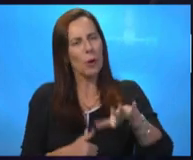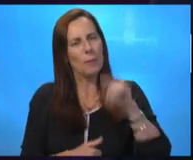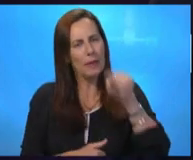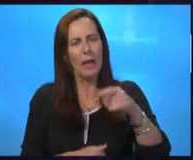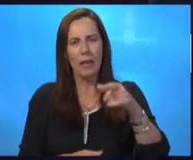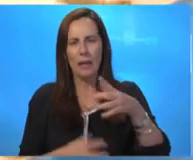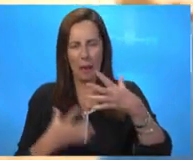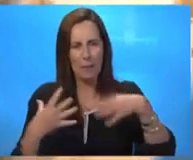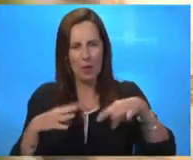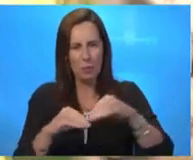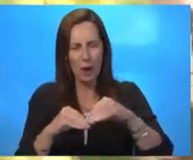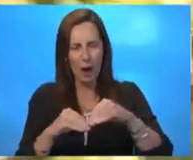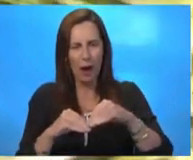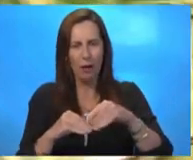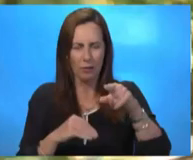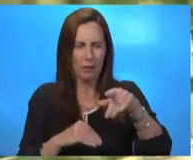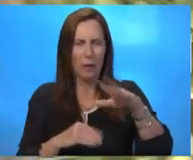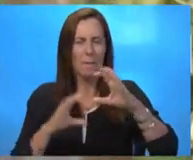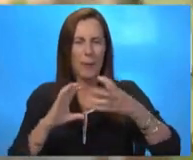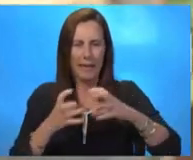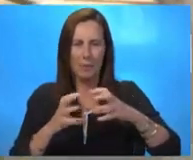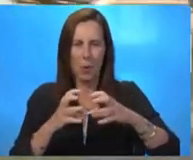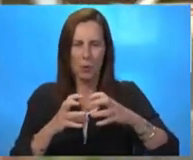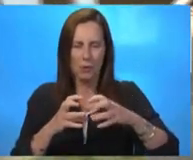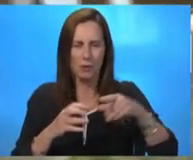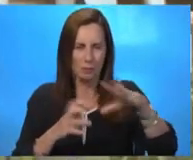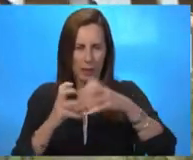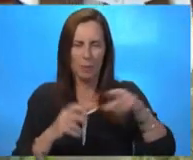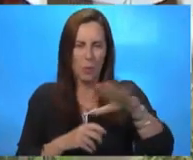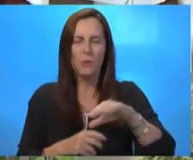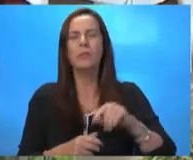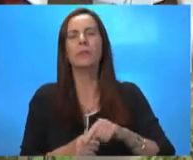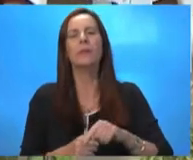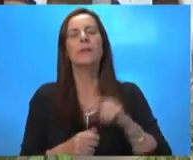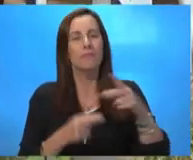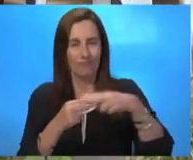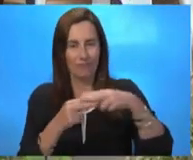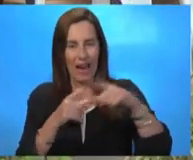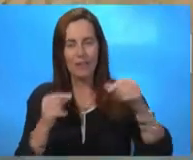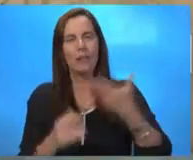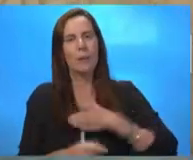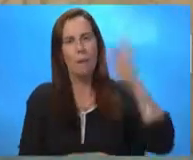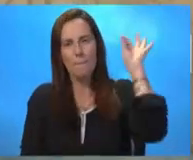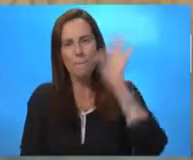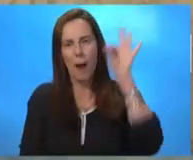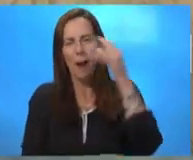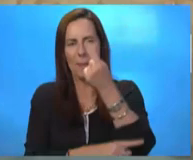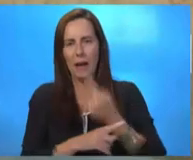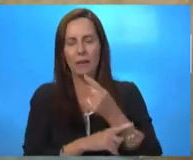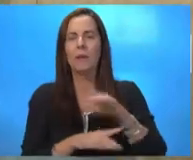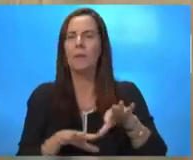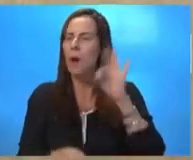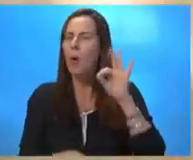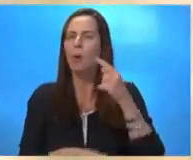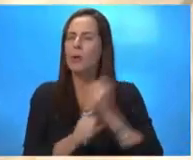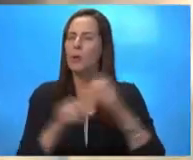משפחת פלאצ'ר בקיבוץ במועצה אזורית אשכול, שספג פגיעה ישירה מרקטה. הם בחרו להעביר את